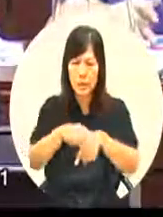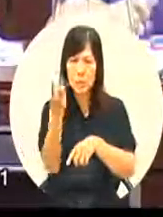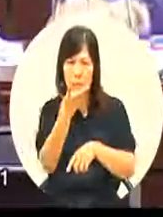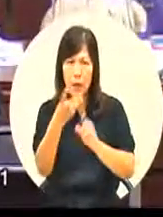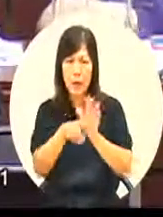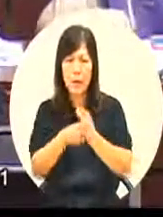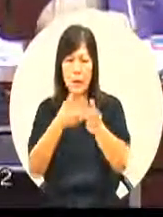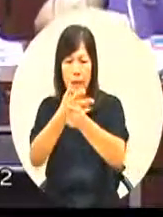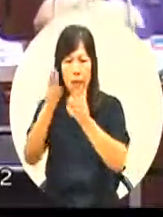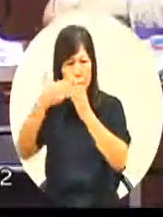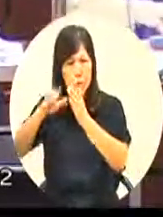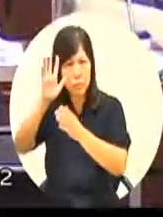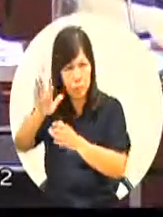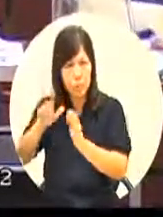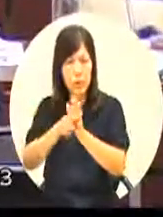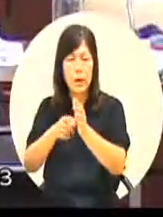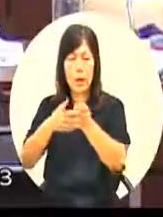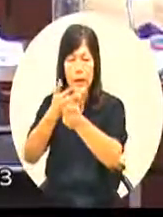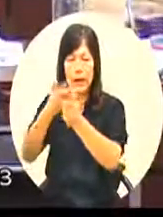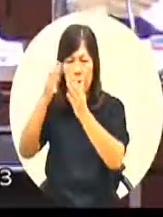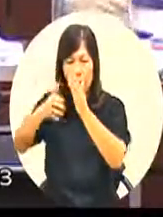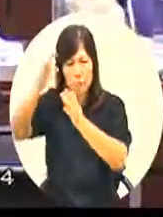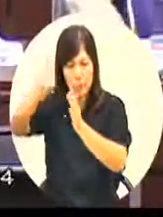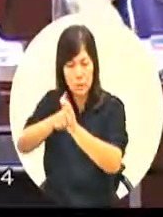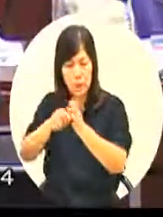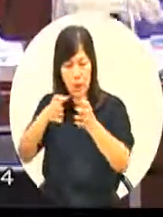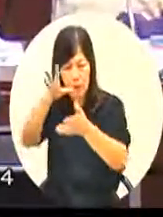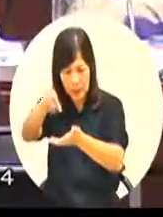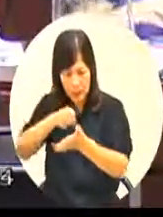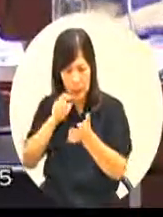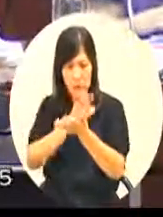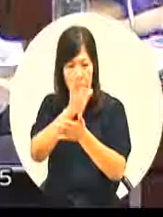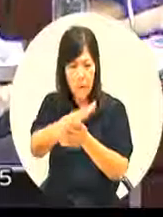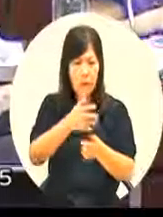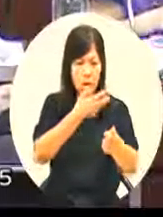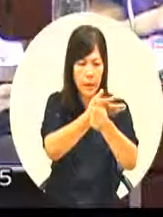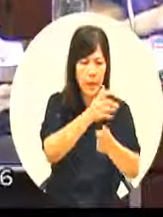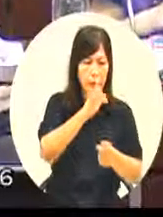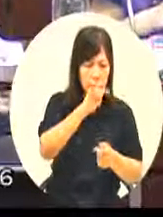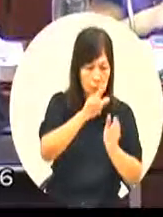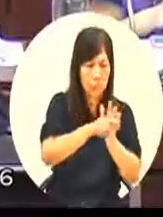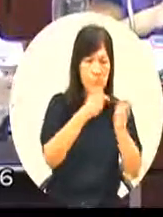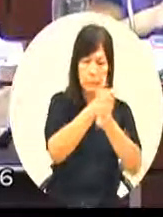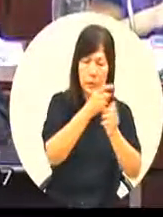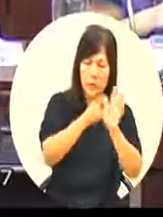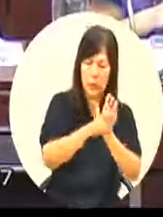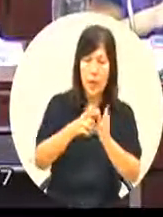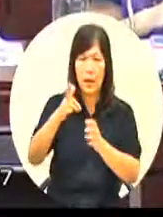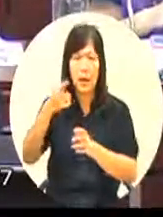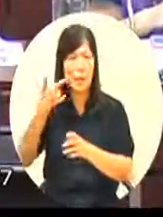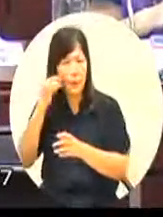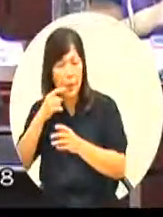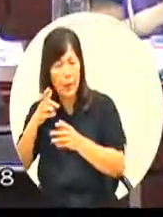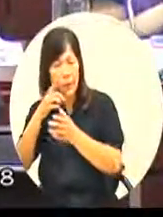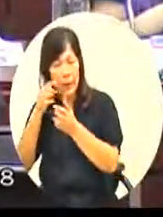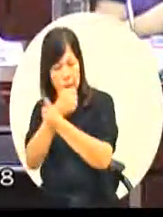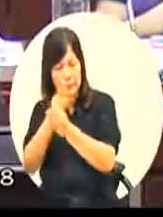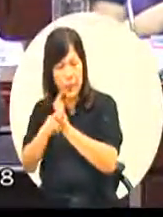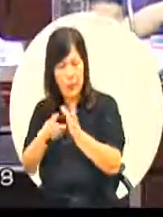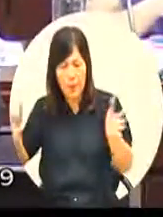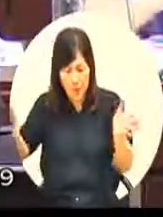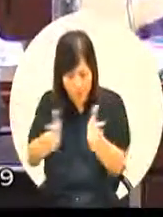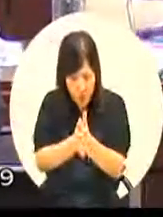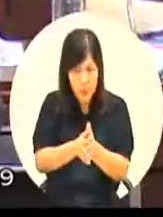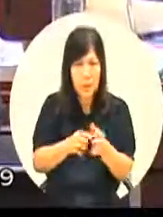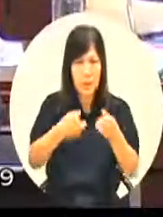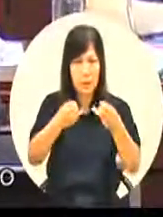到的学校，那由校长拿到问卷以后，他再去给一个教师代表，一个家长代表，这样子汇集起来的一个成果。所以你